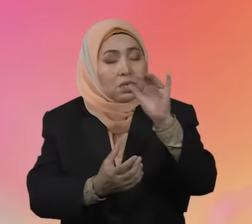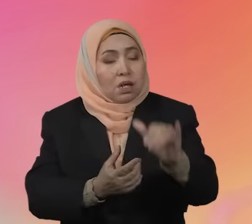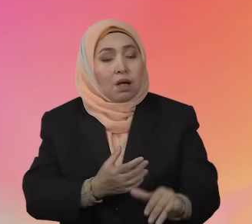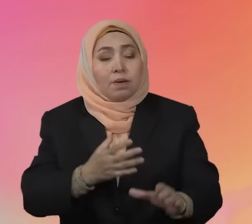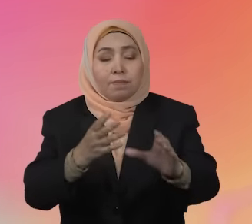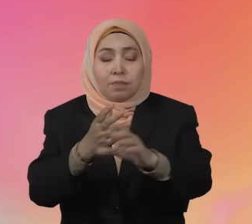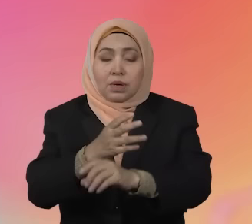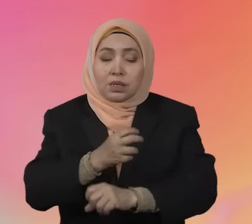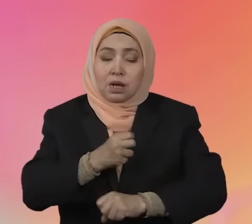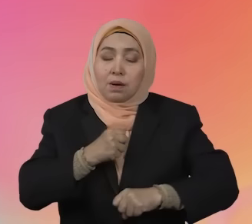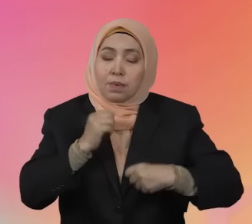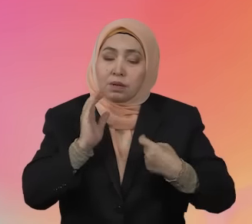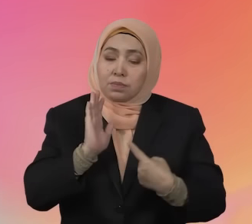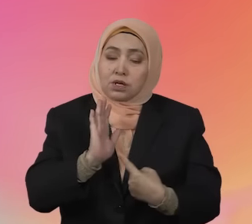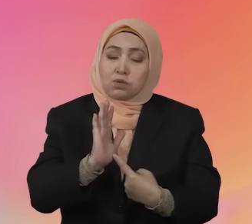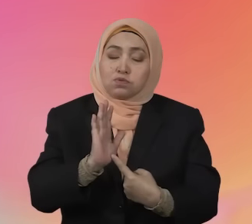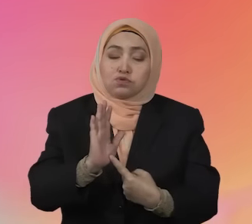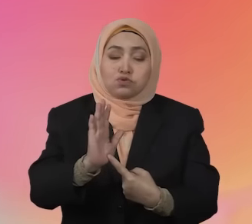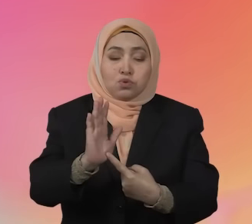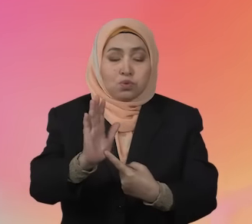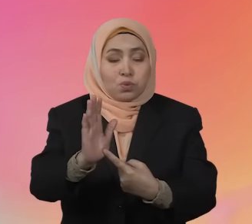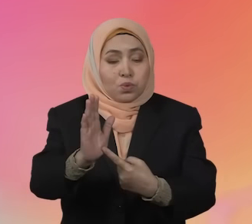يكونوا من